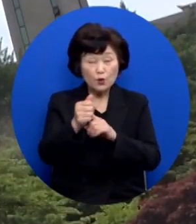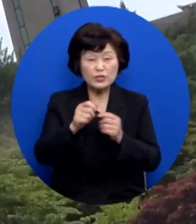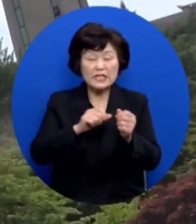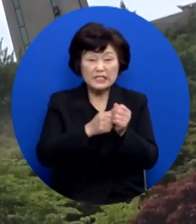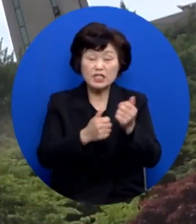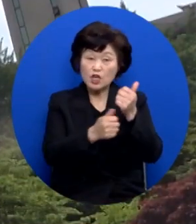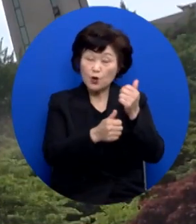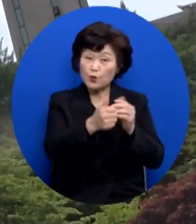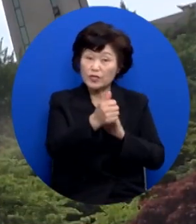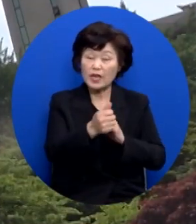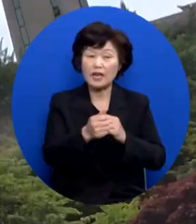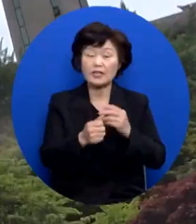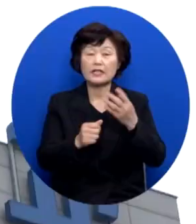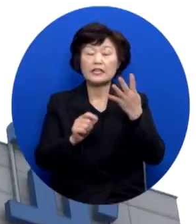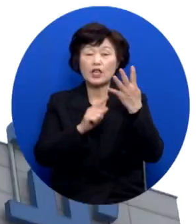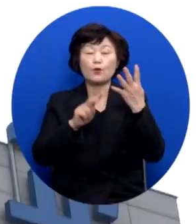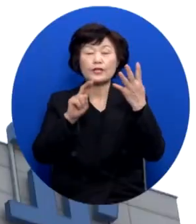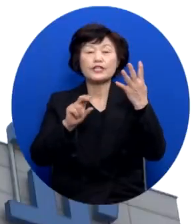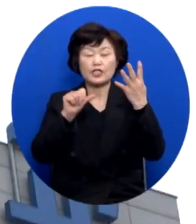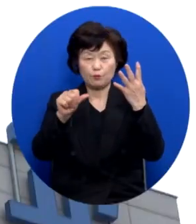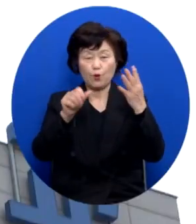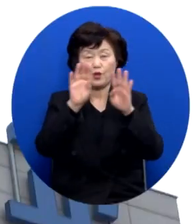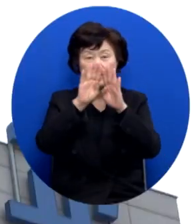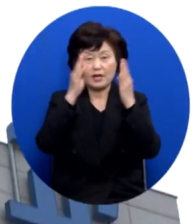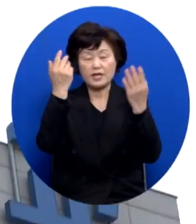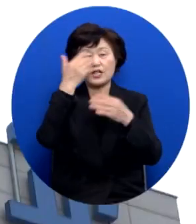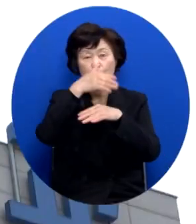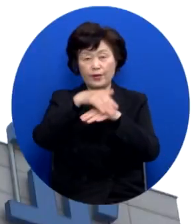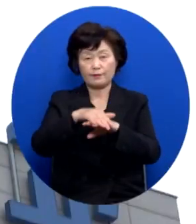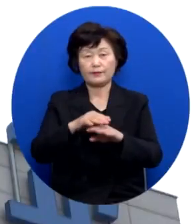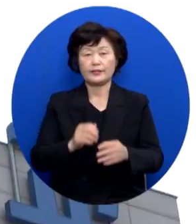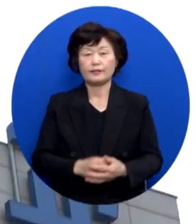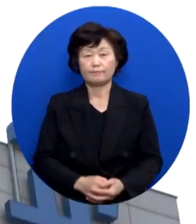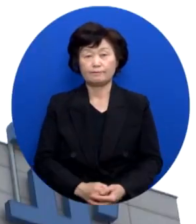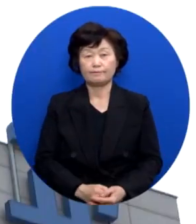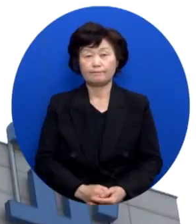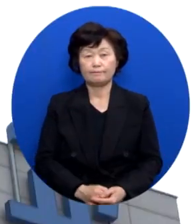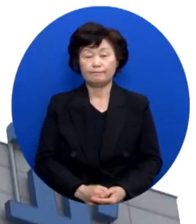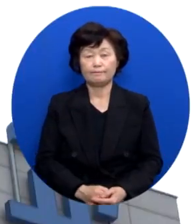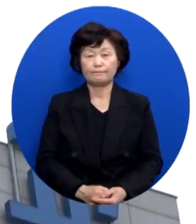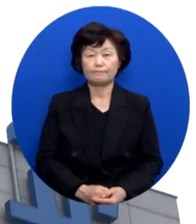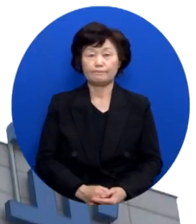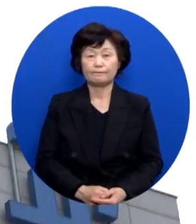징계위원회는 오는 25일 열립니다. CTS 뉴스 최대진입니다.